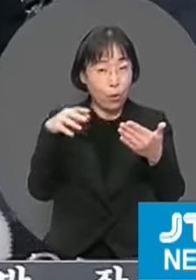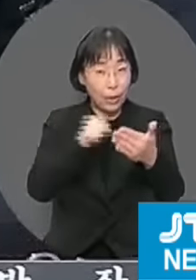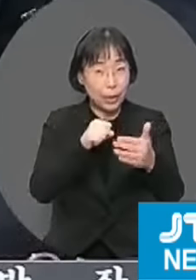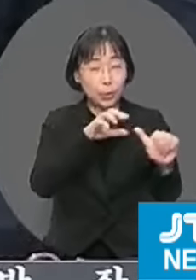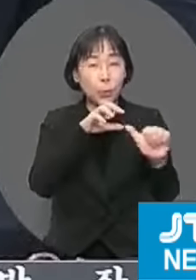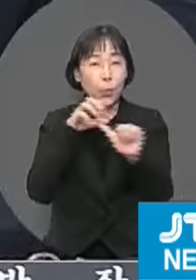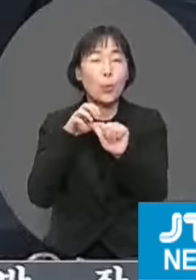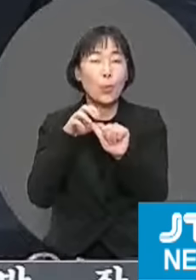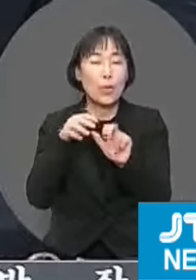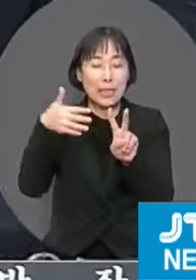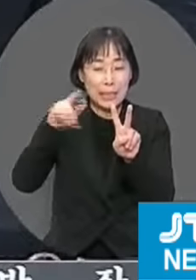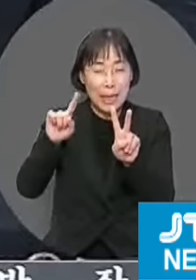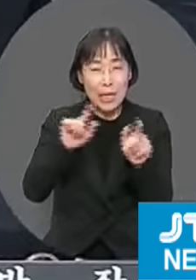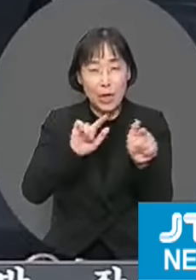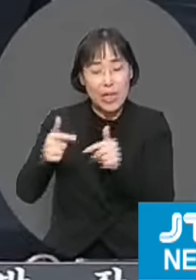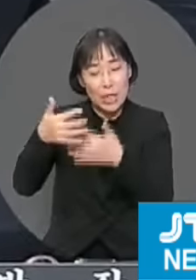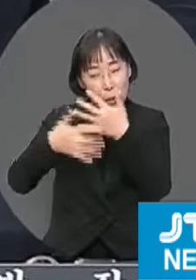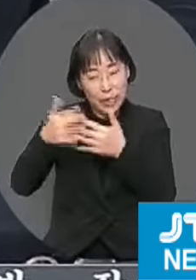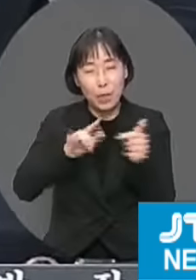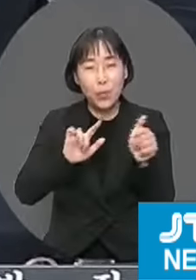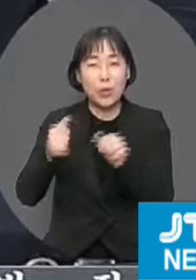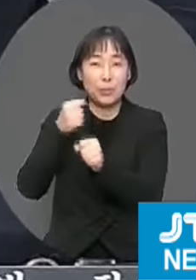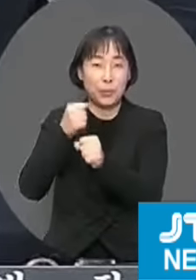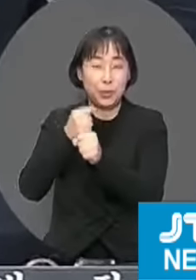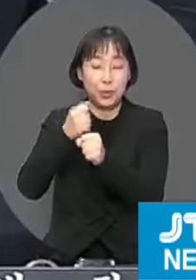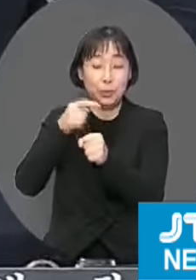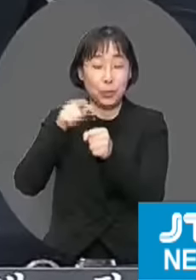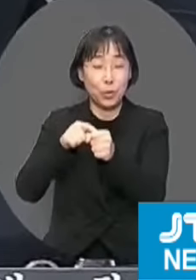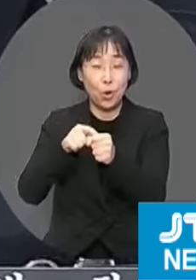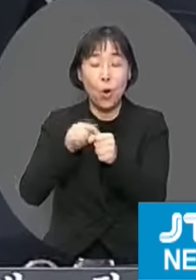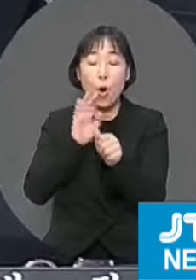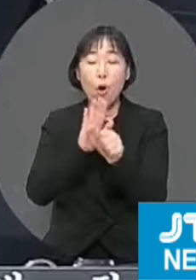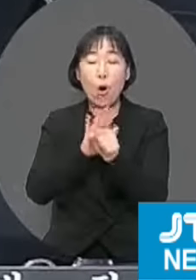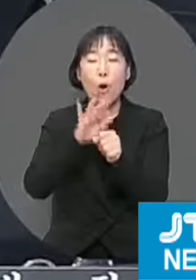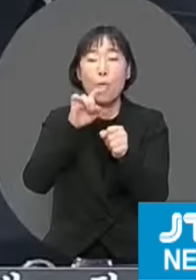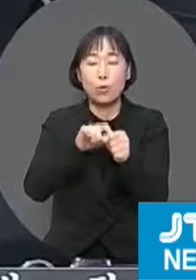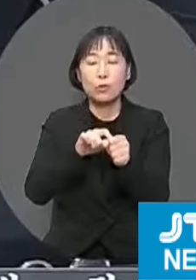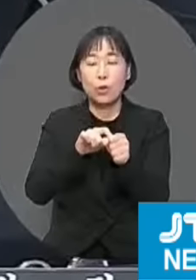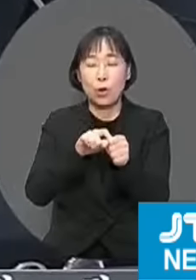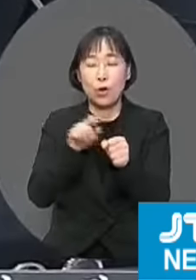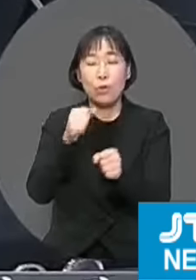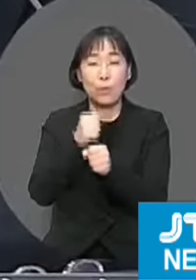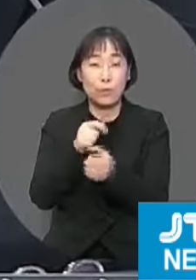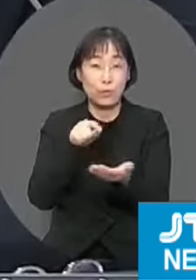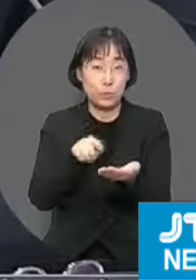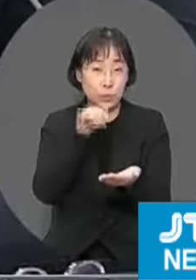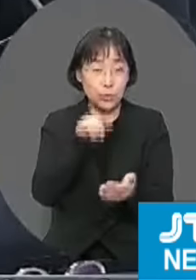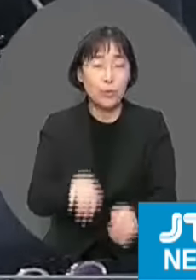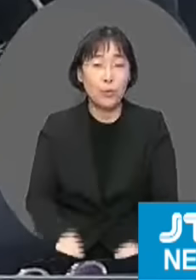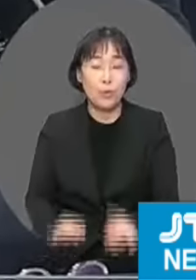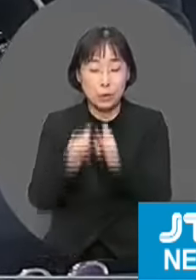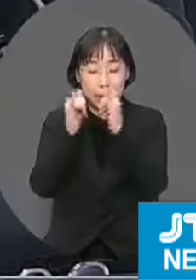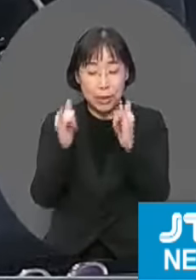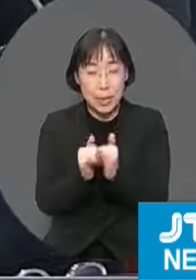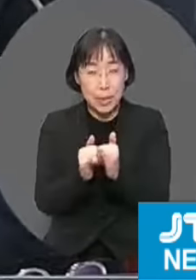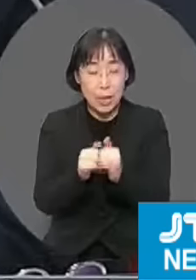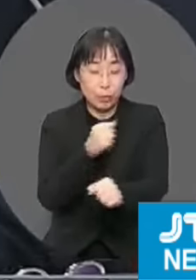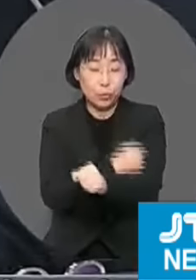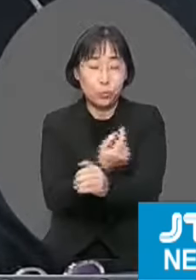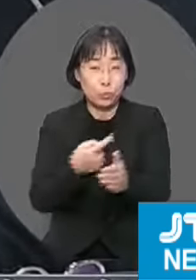아니면은 이런 영상 하시는 분들한테 도움이 되게 하라는 거거든요. 사실 언론사의 사회공헌을 위해서 이런 거 되게 많이